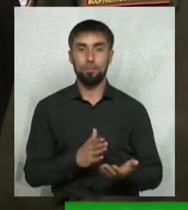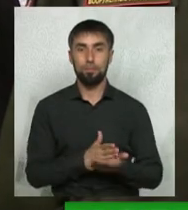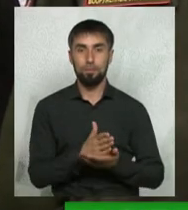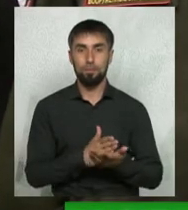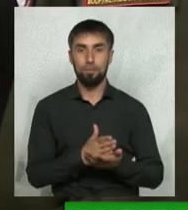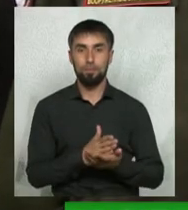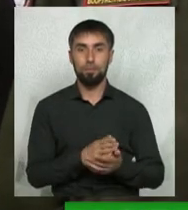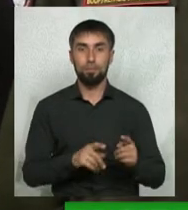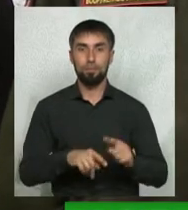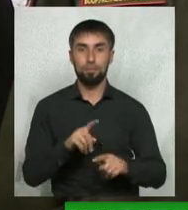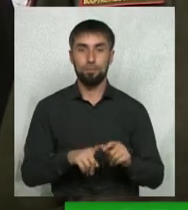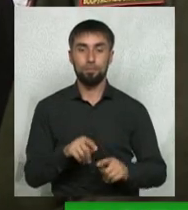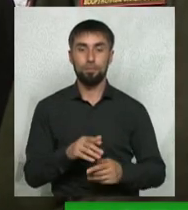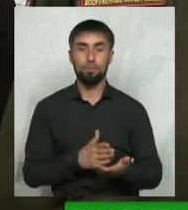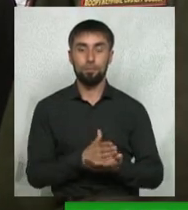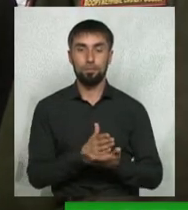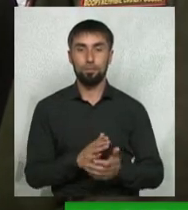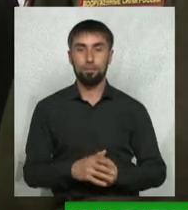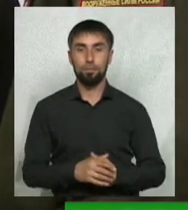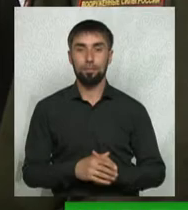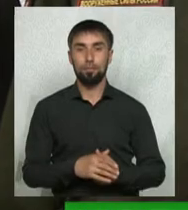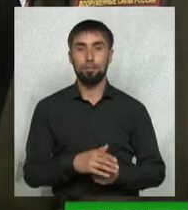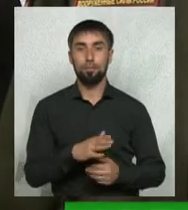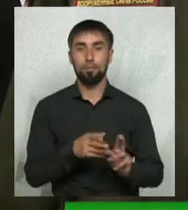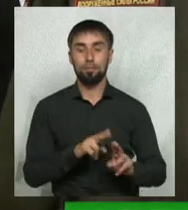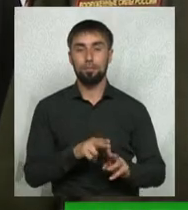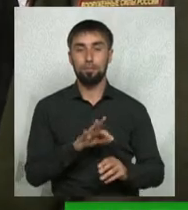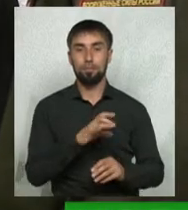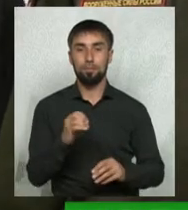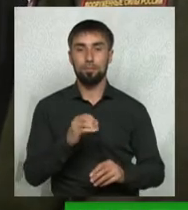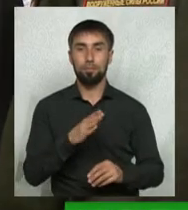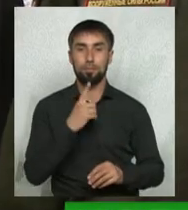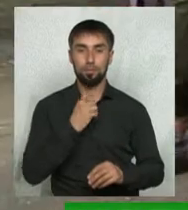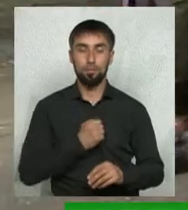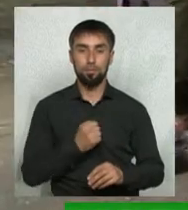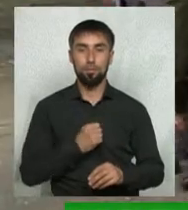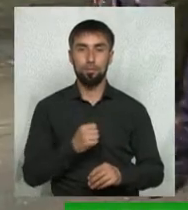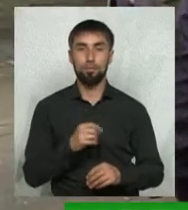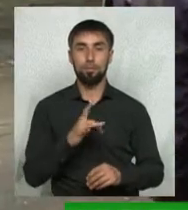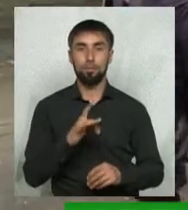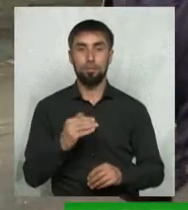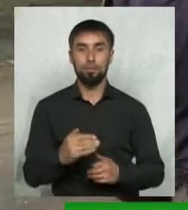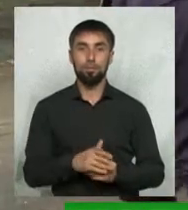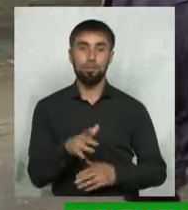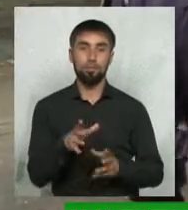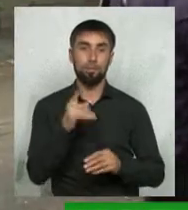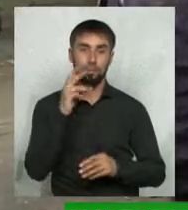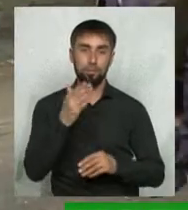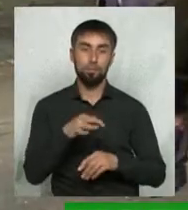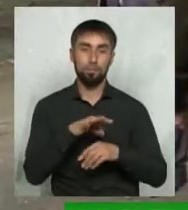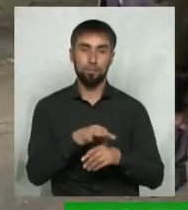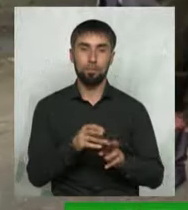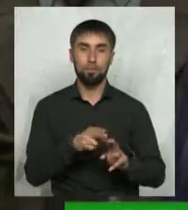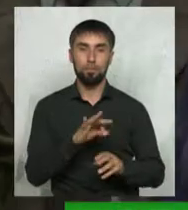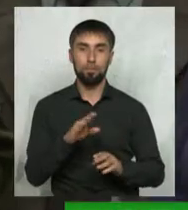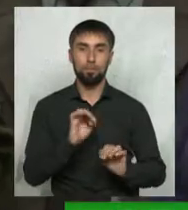служению Родине, служению вооруженных войсках Российской армии. В числе провожающих и председатель комитета